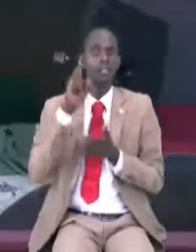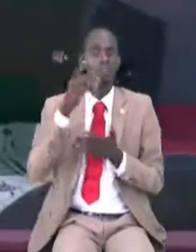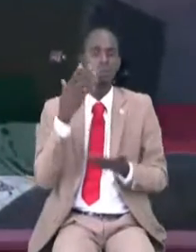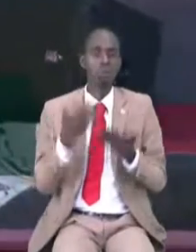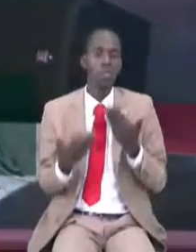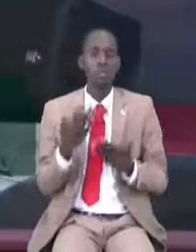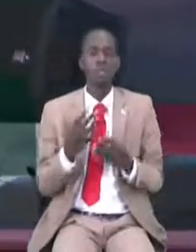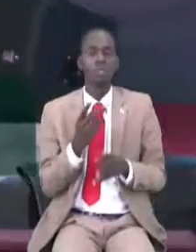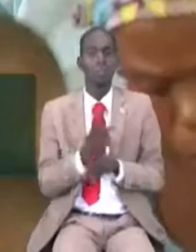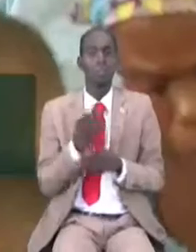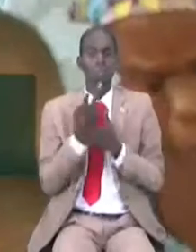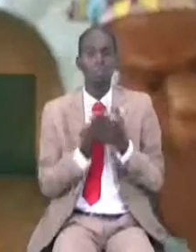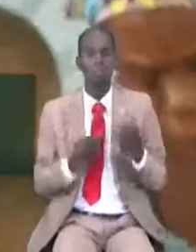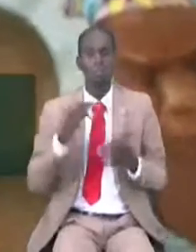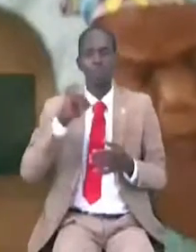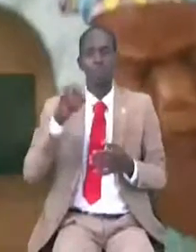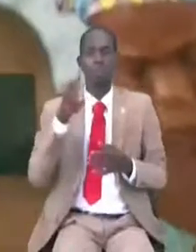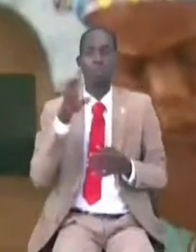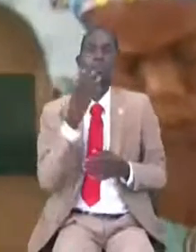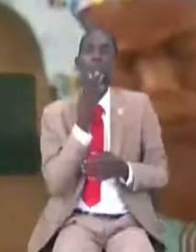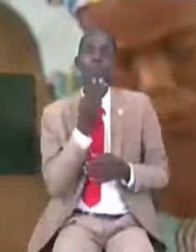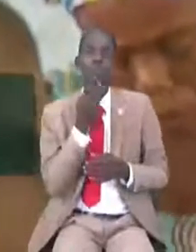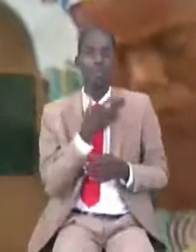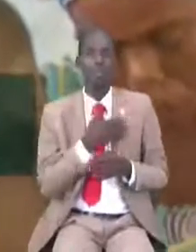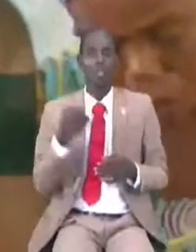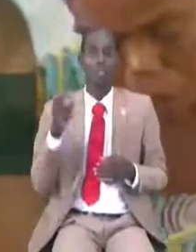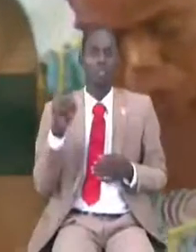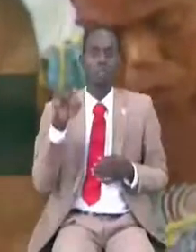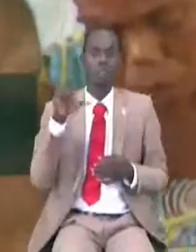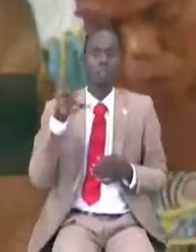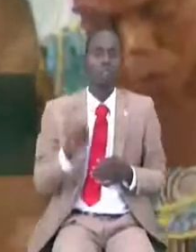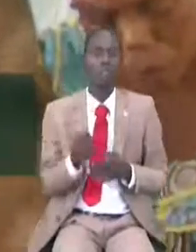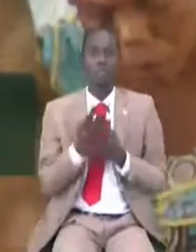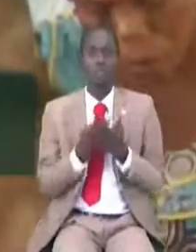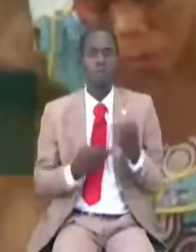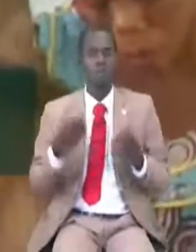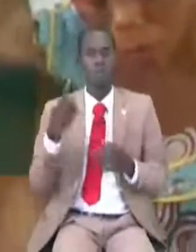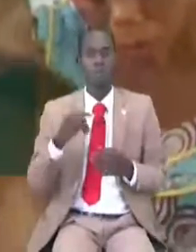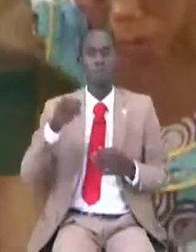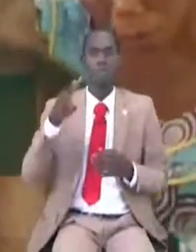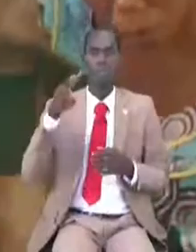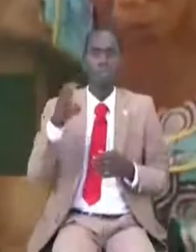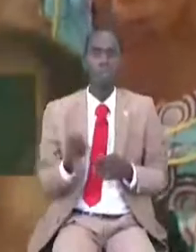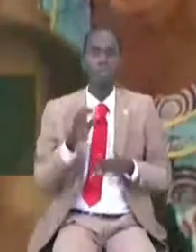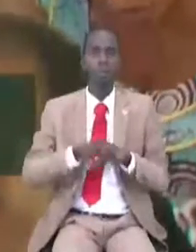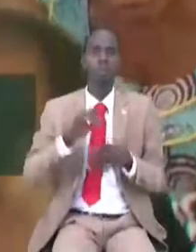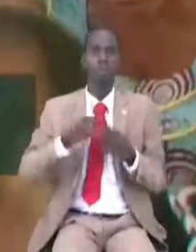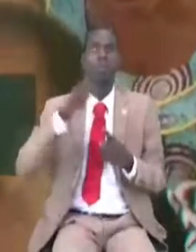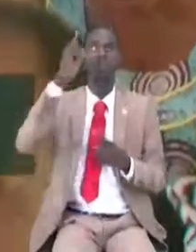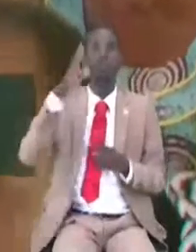païens, Jérusalem et Ninive, les juifs et les nations, et de les réconcilier l'un et l'autre en un seul